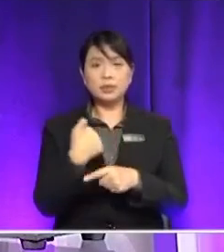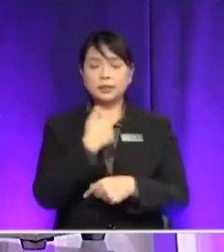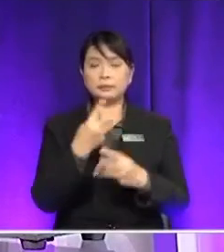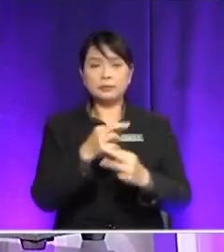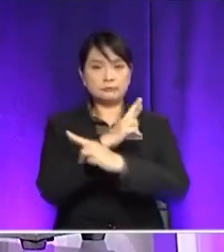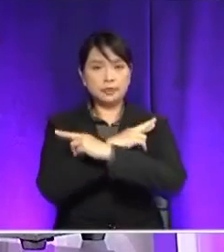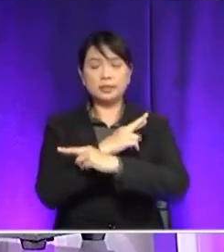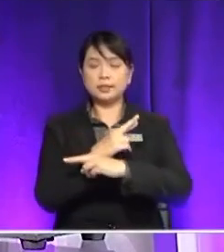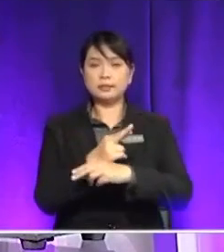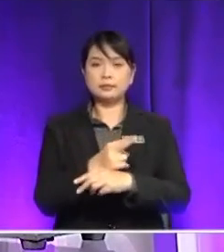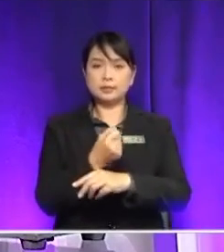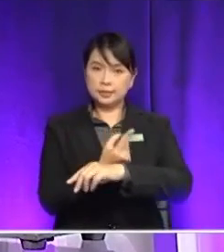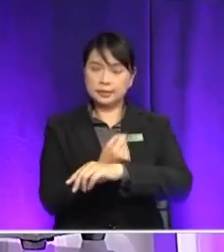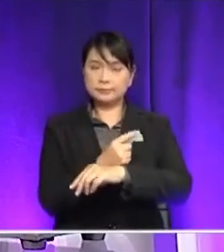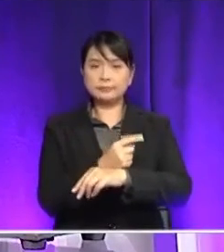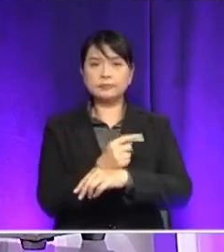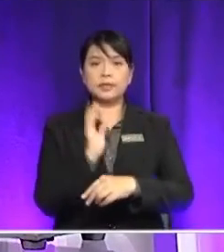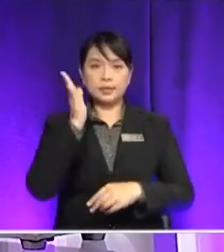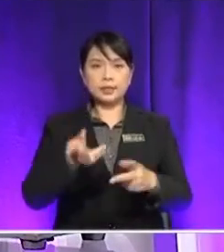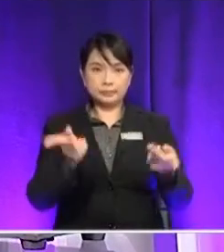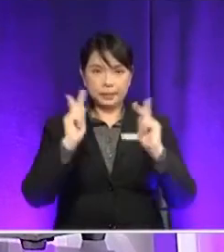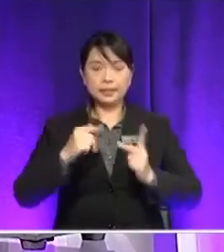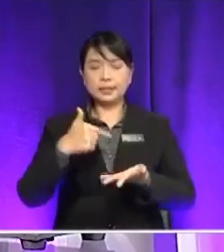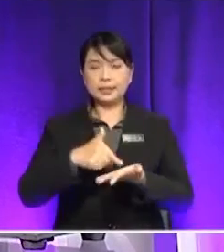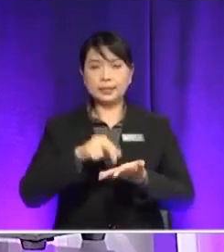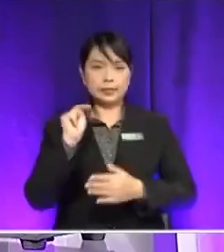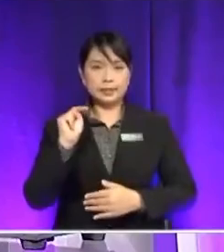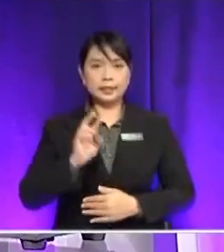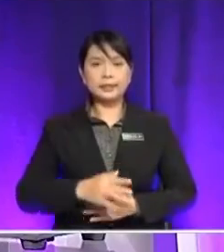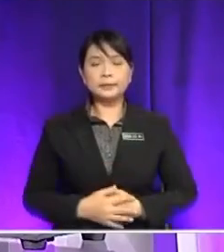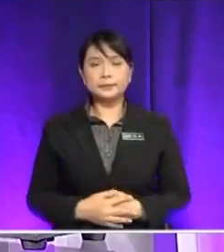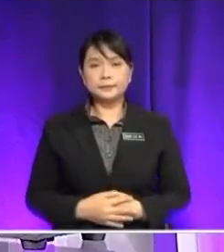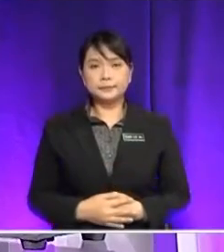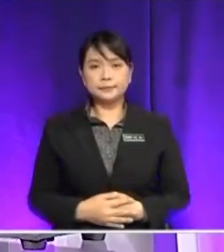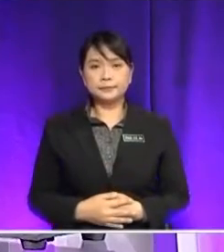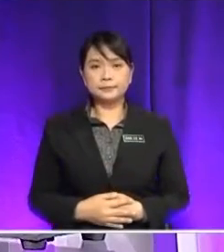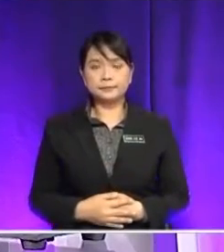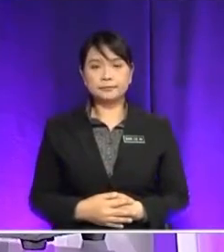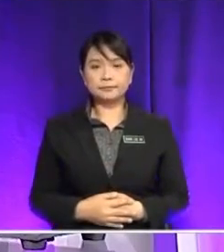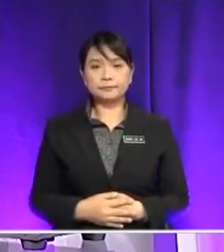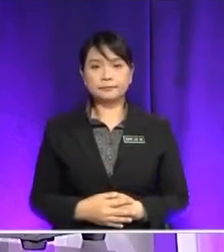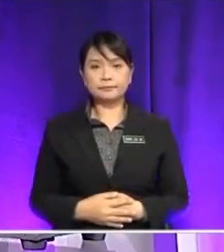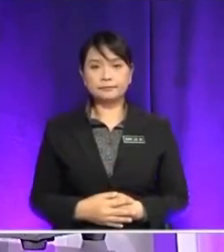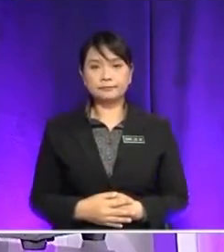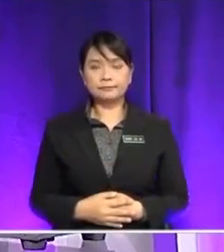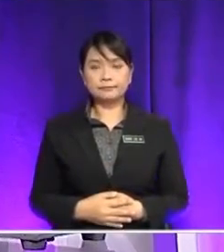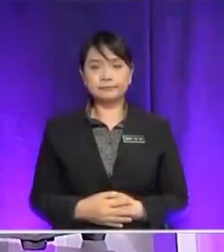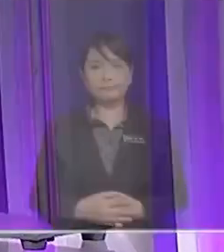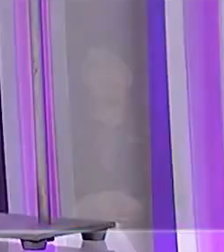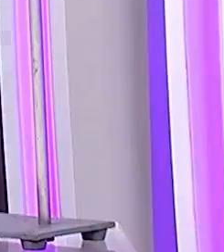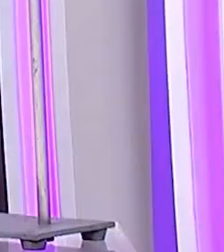kita dapat dilihat sekali lagi pada anda semua jangan komen lepas ini kita akan kembali dalam sukses game 2022